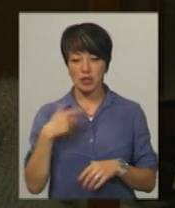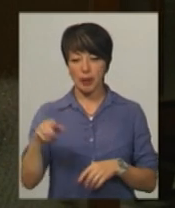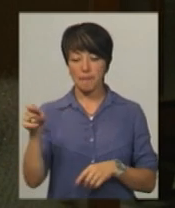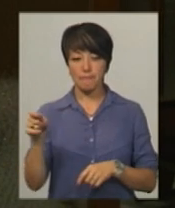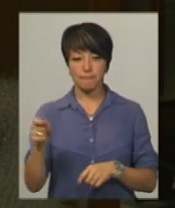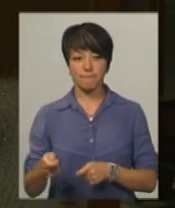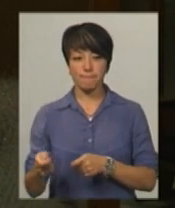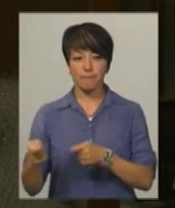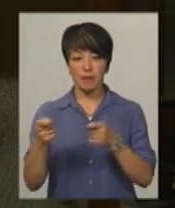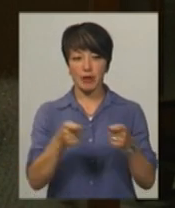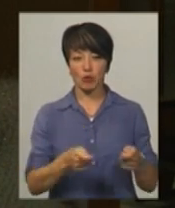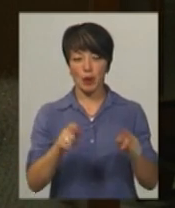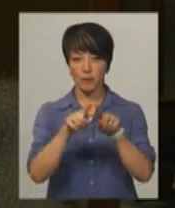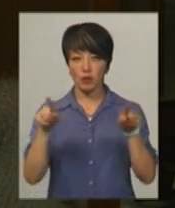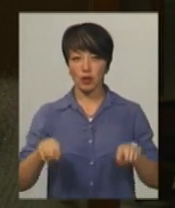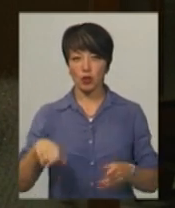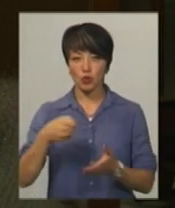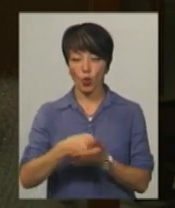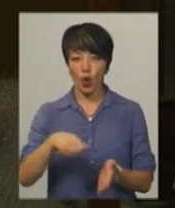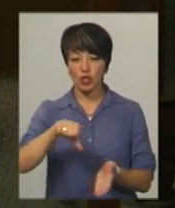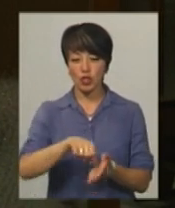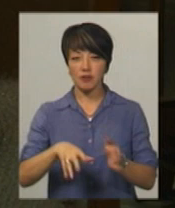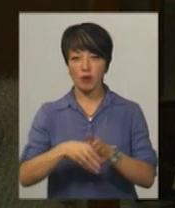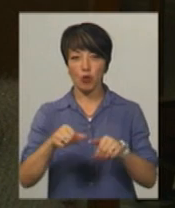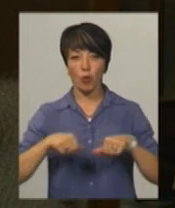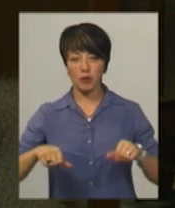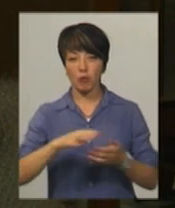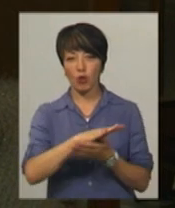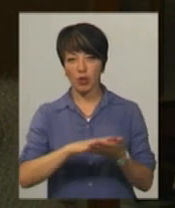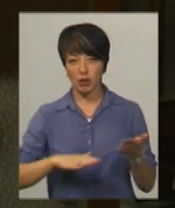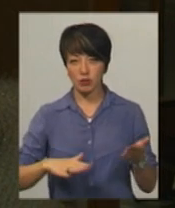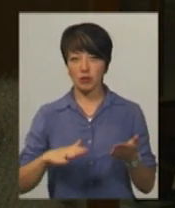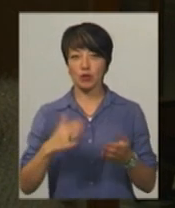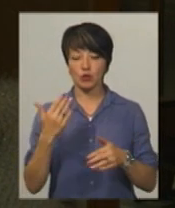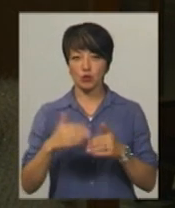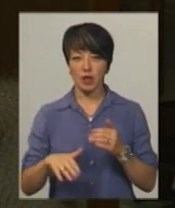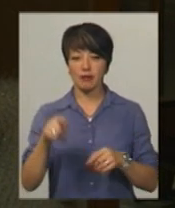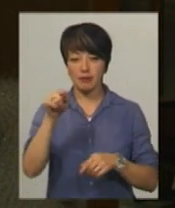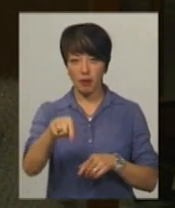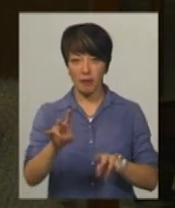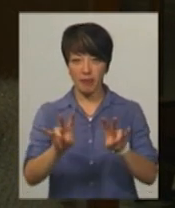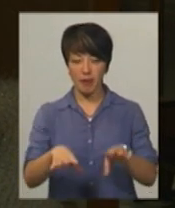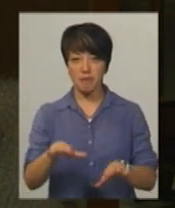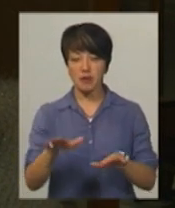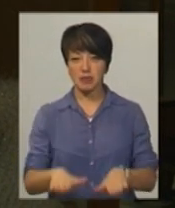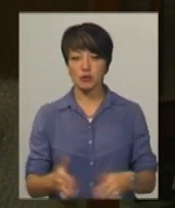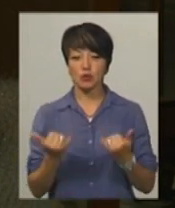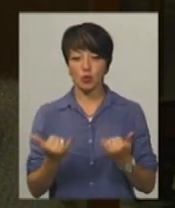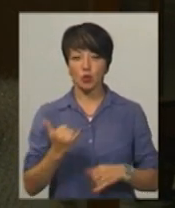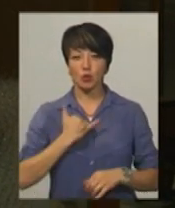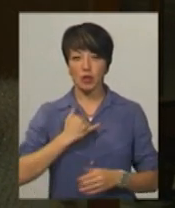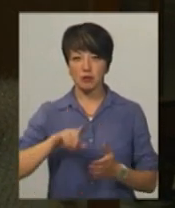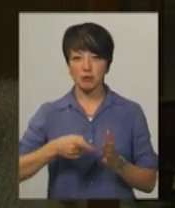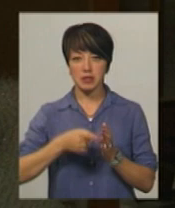прибуття бюлетенів до дільничних виборчих комісій і в подальшому несуть службу вже безпосередньо на дільничних виборчих комісіях. Сьогодні в нас в місті